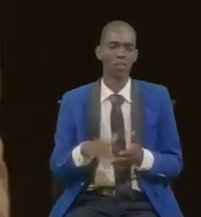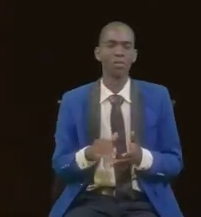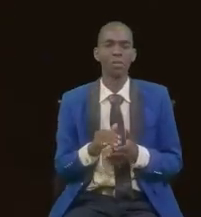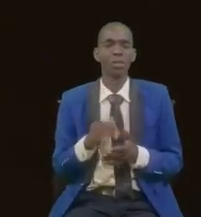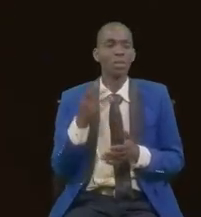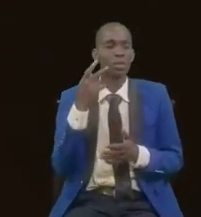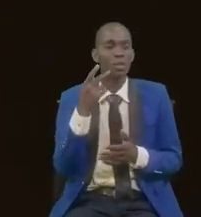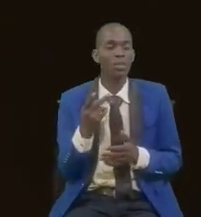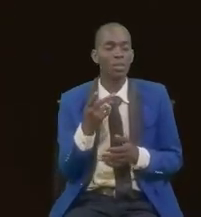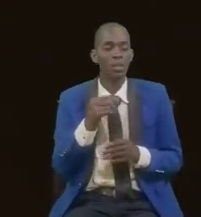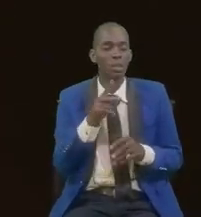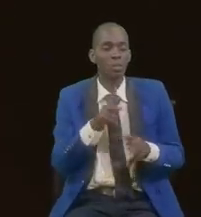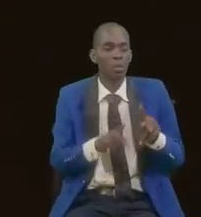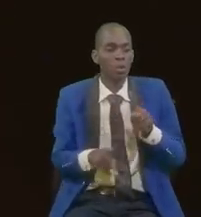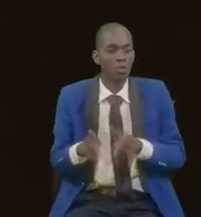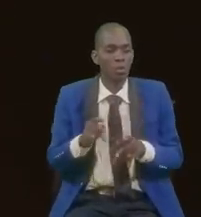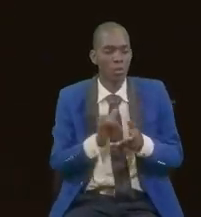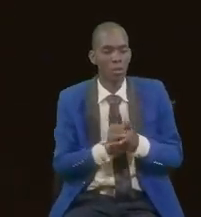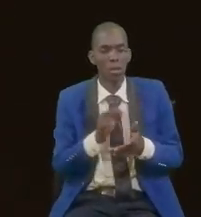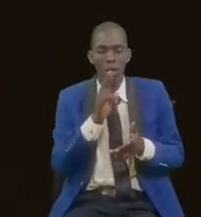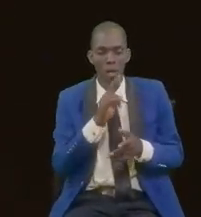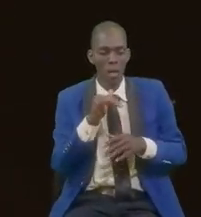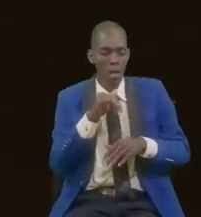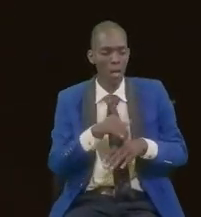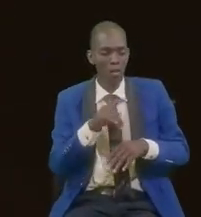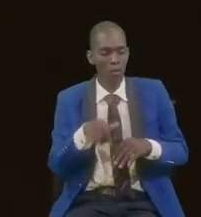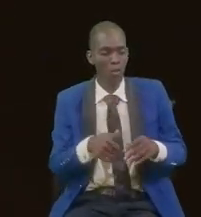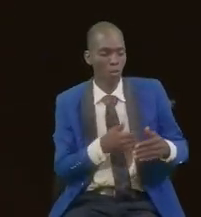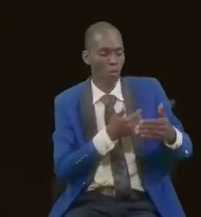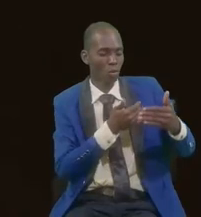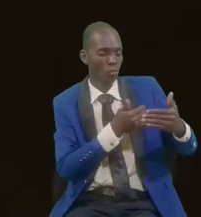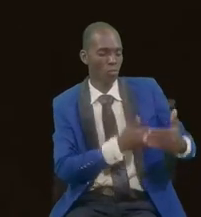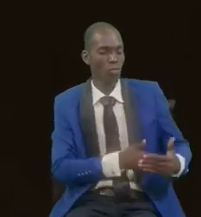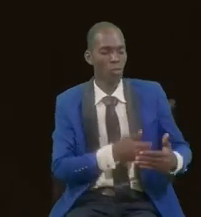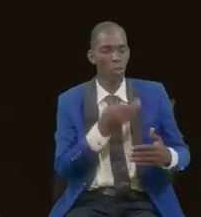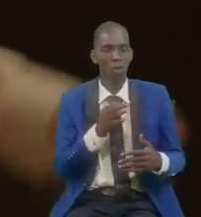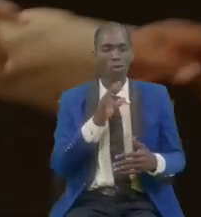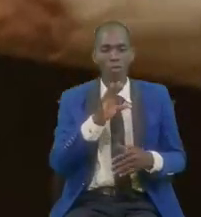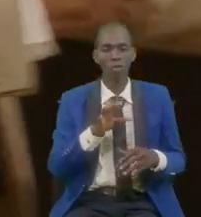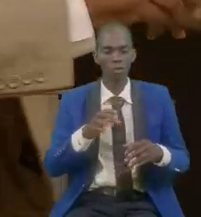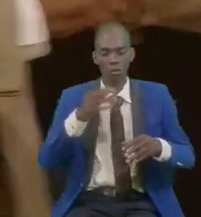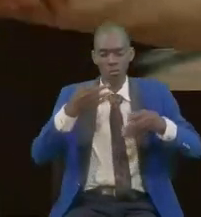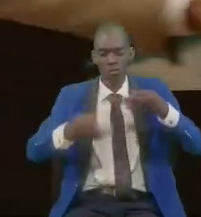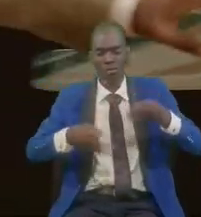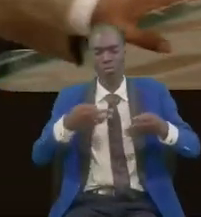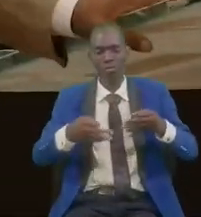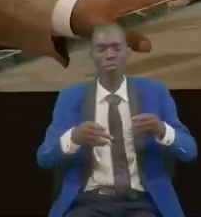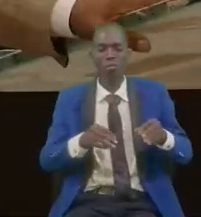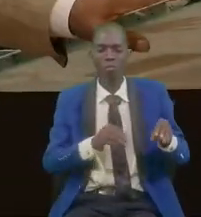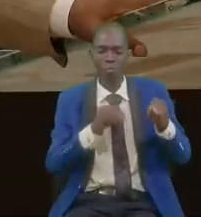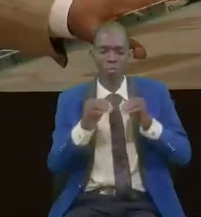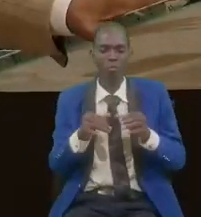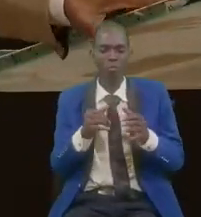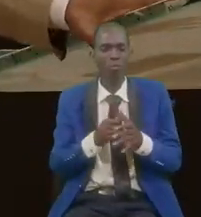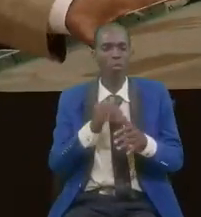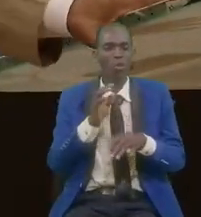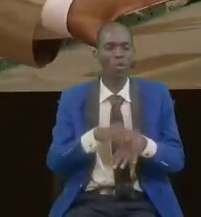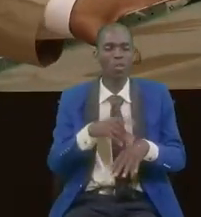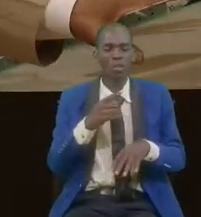jugé mauvais, mais les gens qui sont à l'autre côté, qui vont apprendre ce que vous avez fait, vont juger cela comme étant